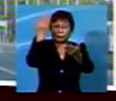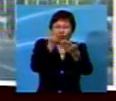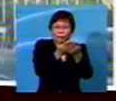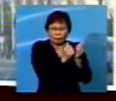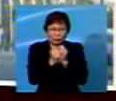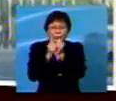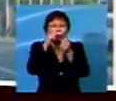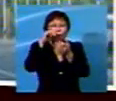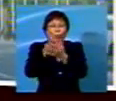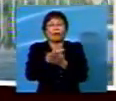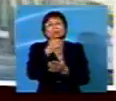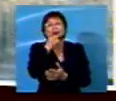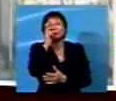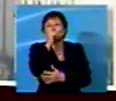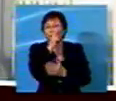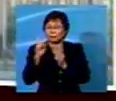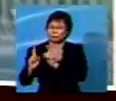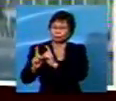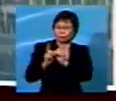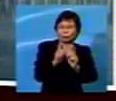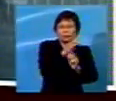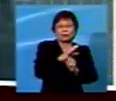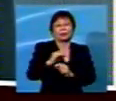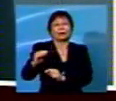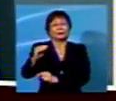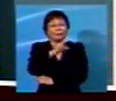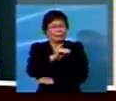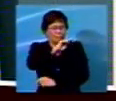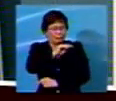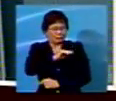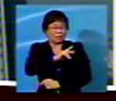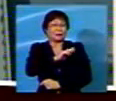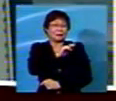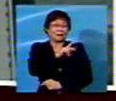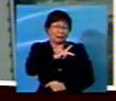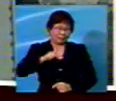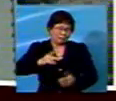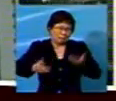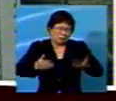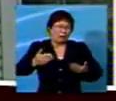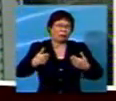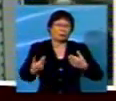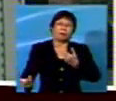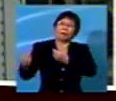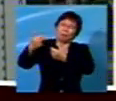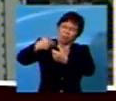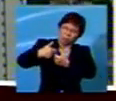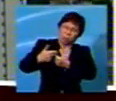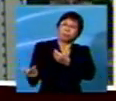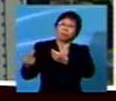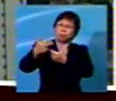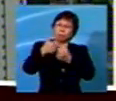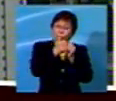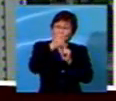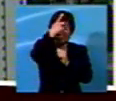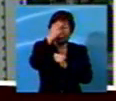oleh isteri beliau Datuk Seri Rosman mansor dan beberapa menteri kabinet kami dimaklumkan kemungkinan akan turut menyertai delegasi yang amat berhormat